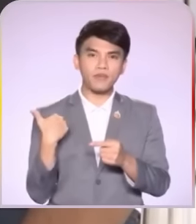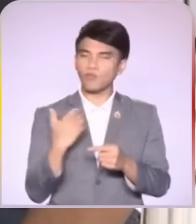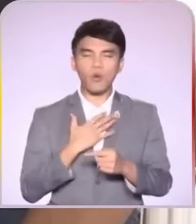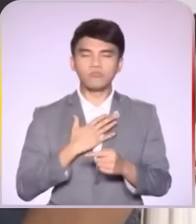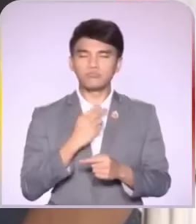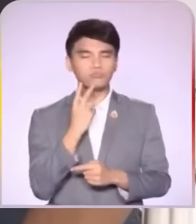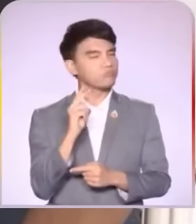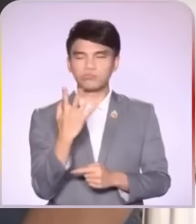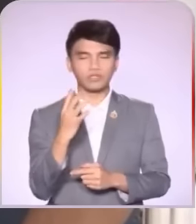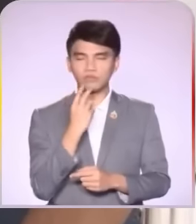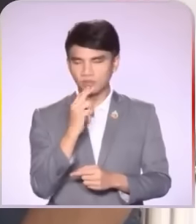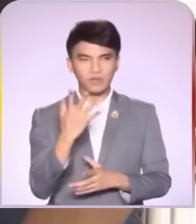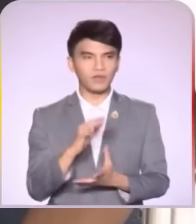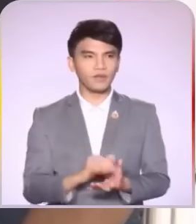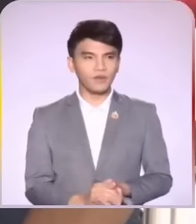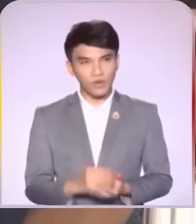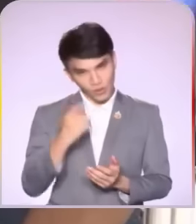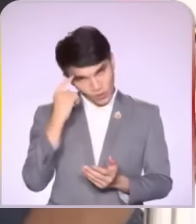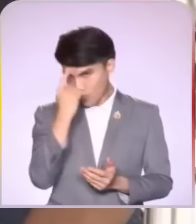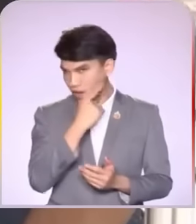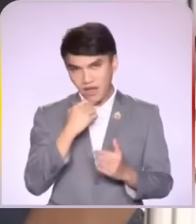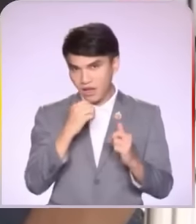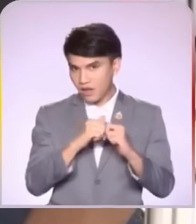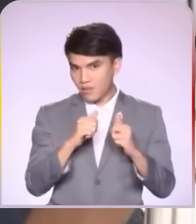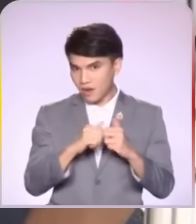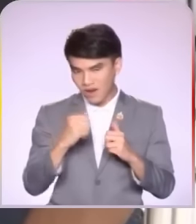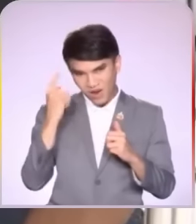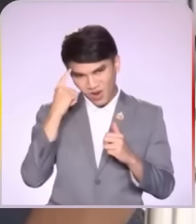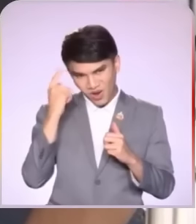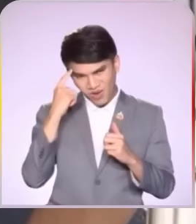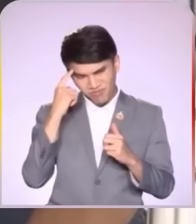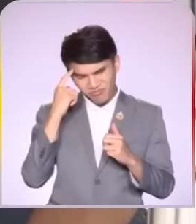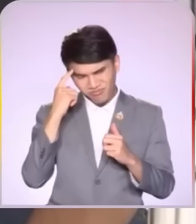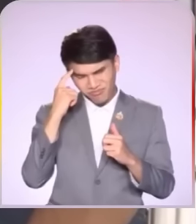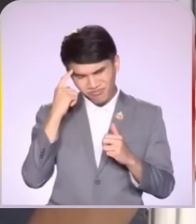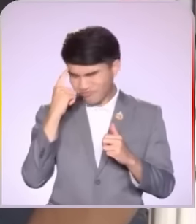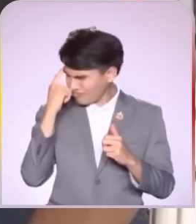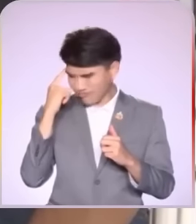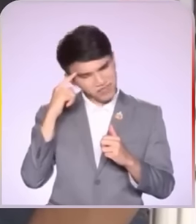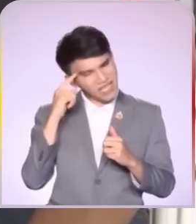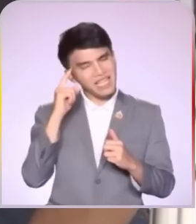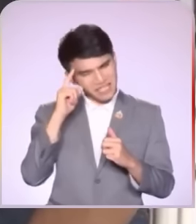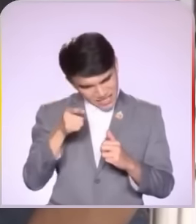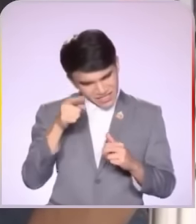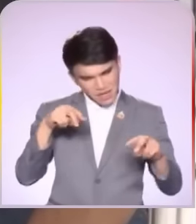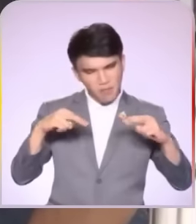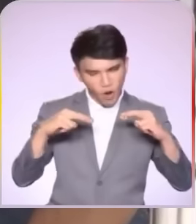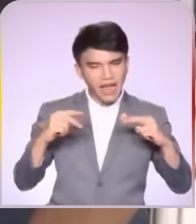มไม่เคยเห็นนะ แต่รู้ไหมว่าเขามีปัญหากัน ก็ไม่ค่อยชอบมาอะไรกันไ